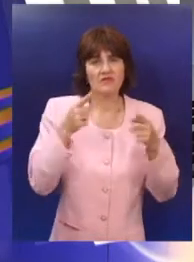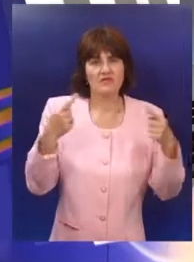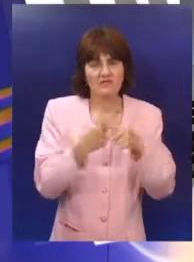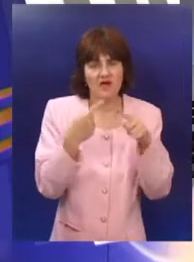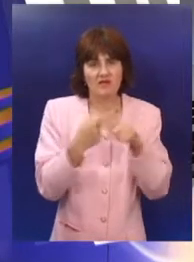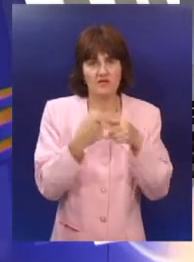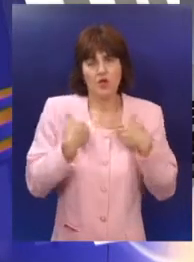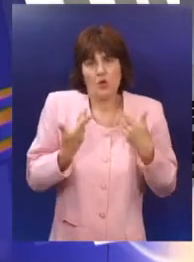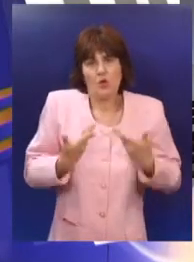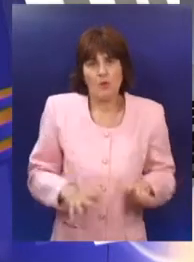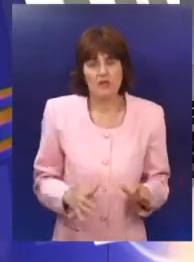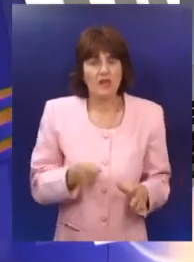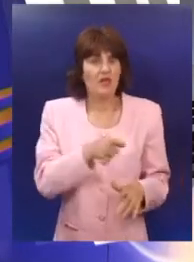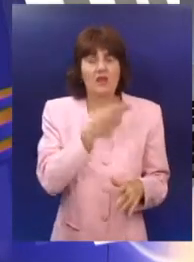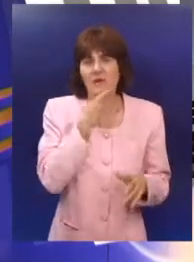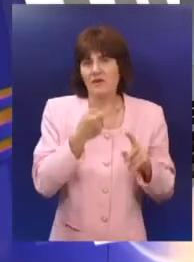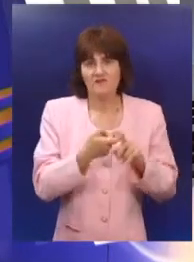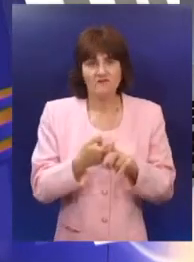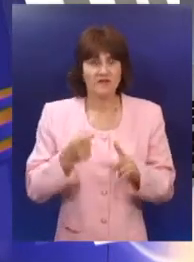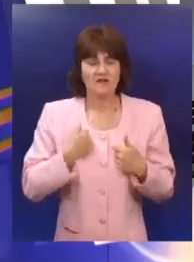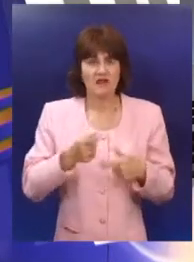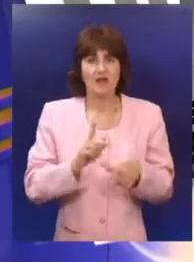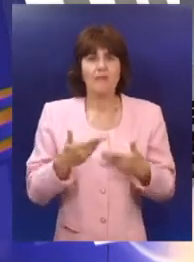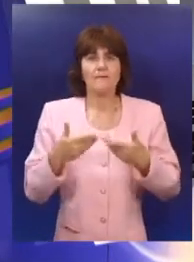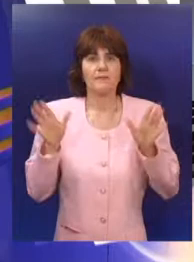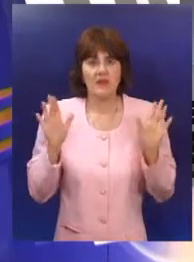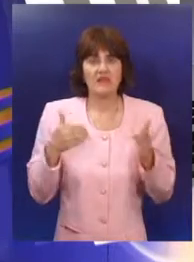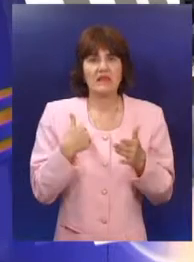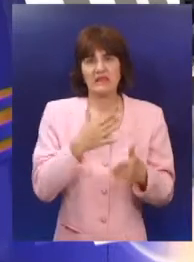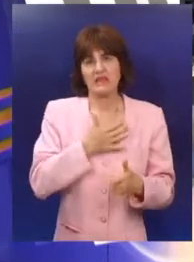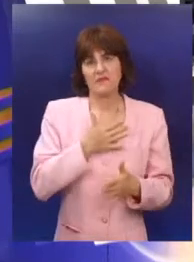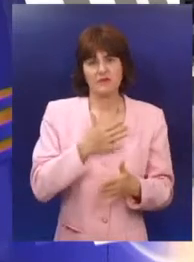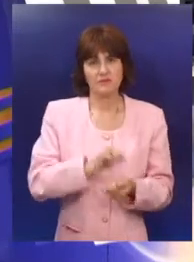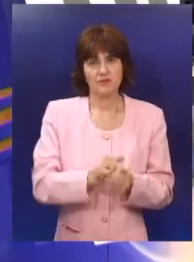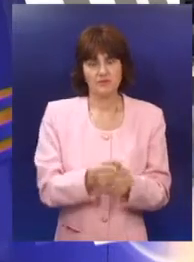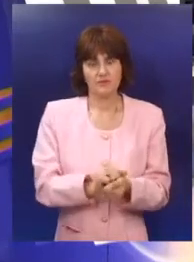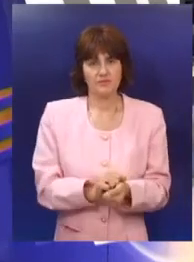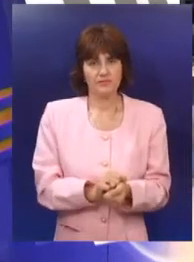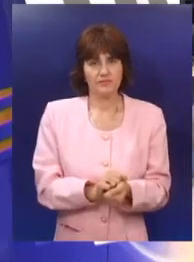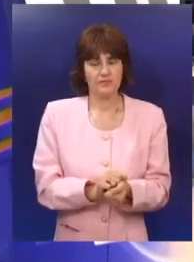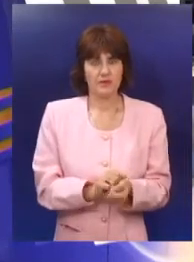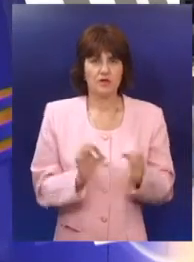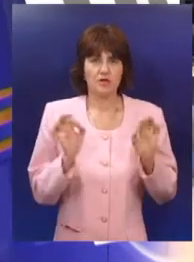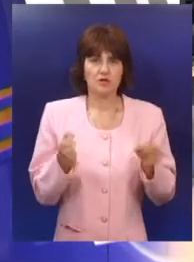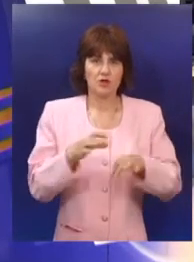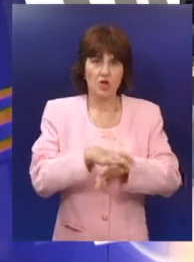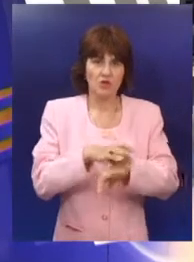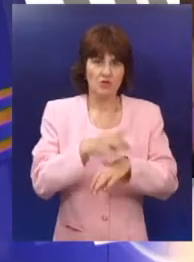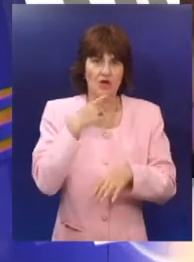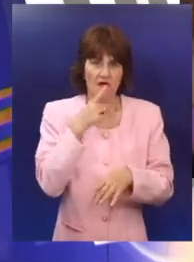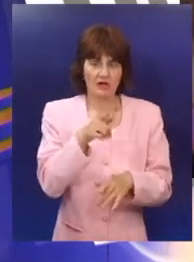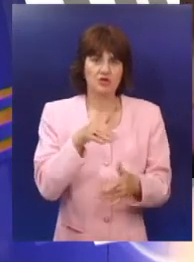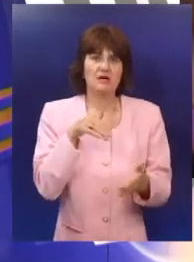konflikti, gubitak nečega, ne znači da ja se treba nešto da uradim sebi. Prema rečima stručnjaka treba